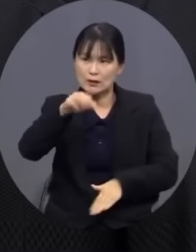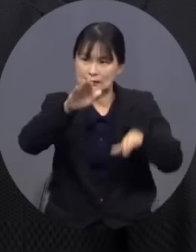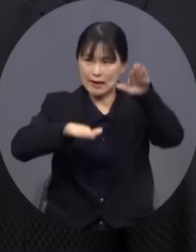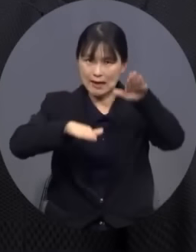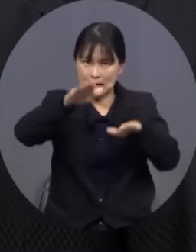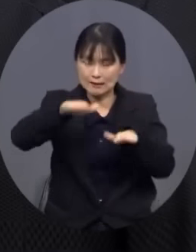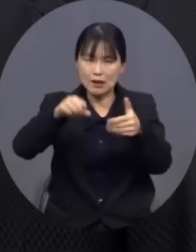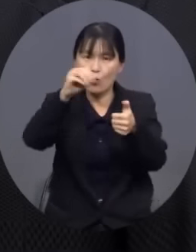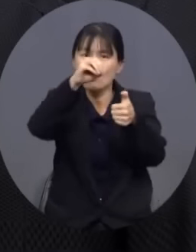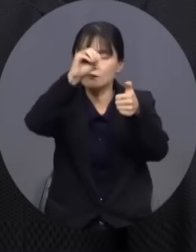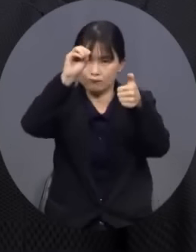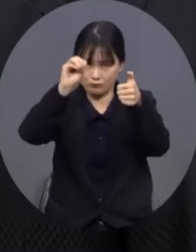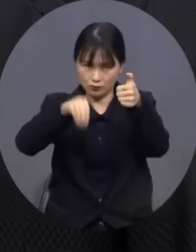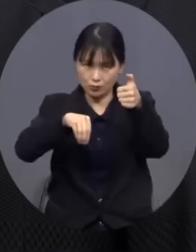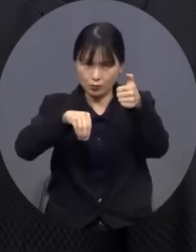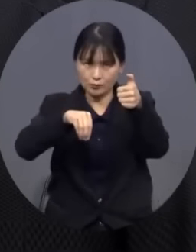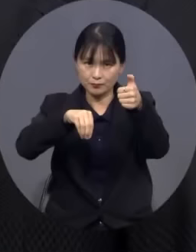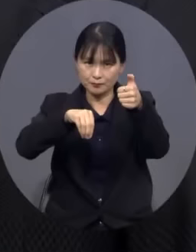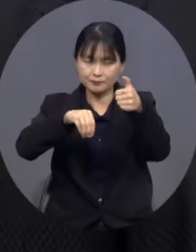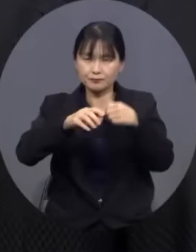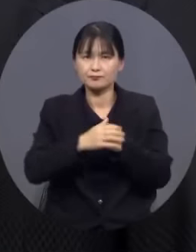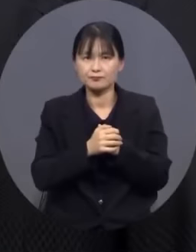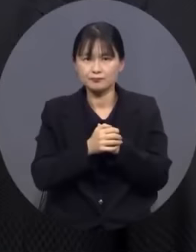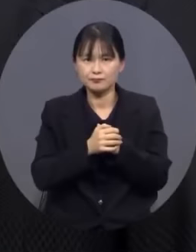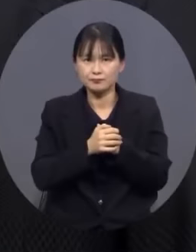후보간의 격차는 50%